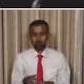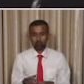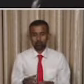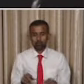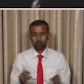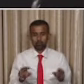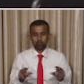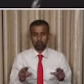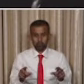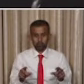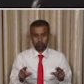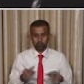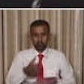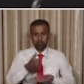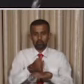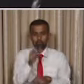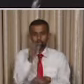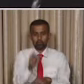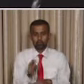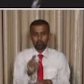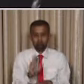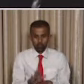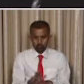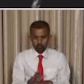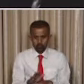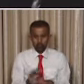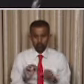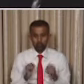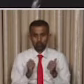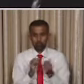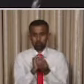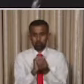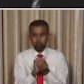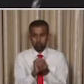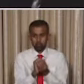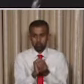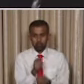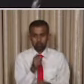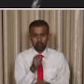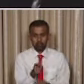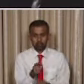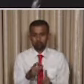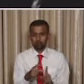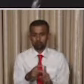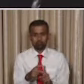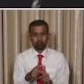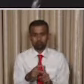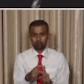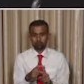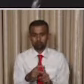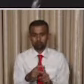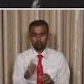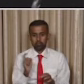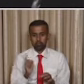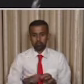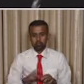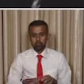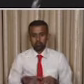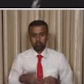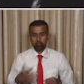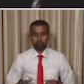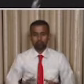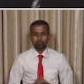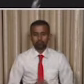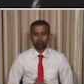ගුවන් විදුලි සංස්ථා සභාපතිවරයාගේ ජීවිතාරක්ෂාවට බරපතල තර්ජනයක් එල්ල වී තිබේ.